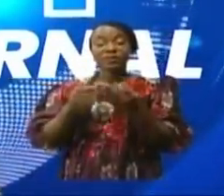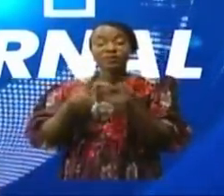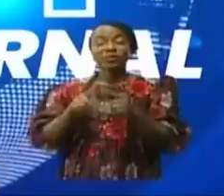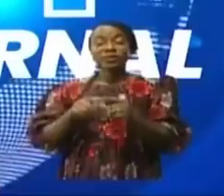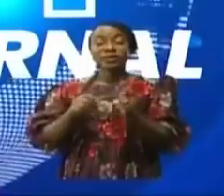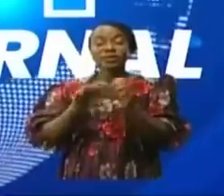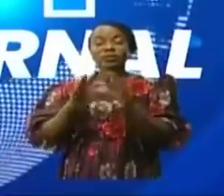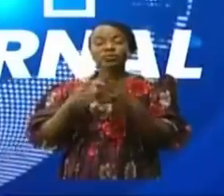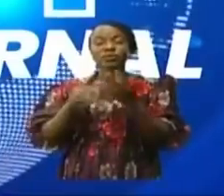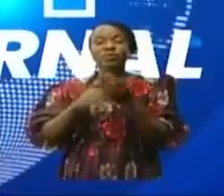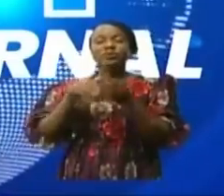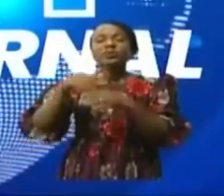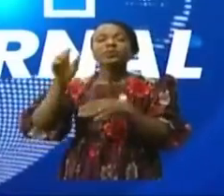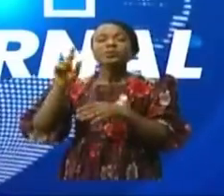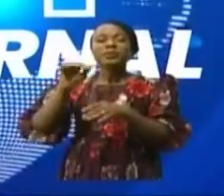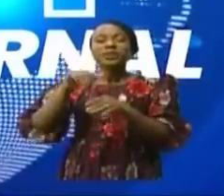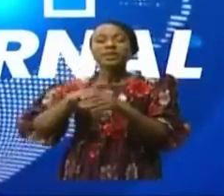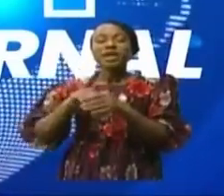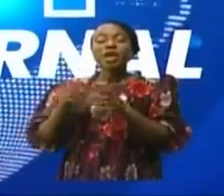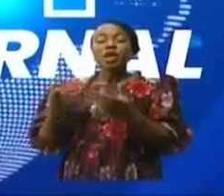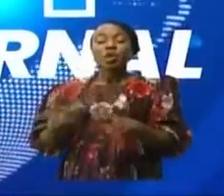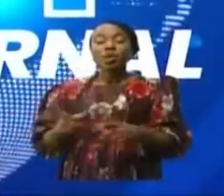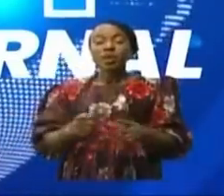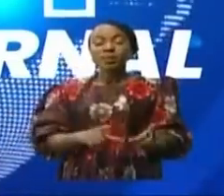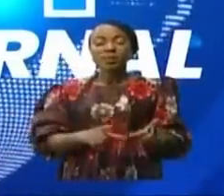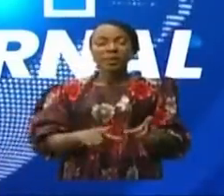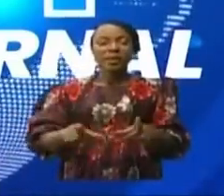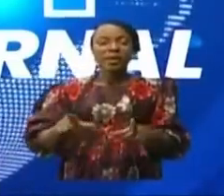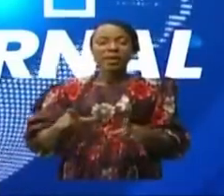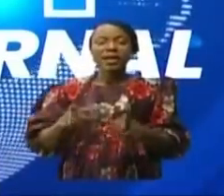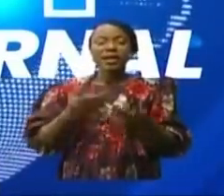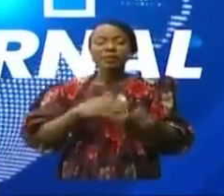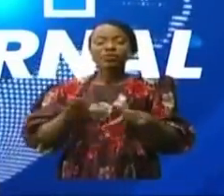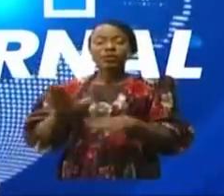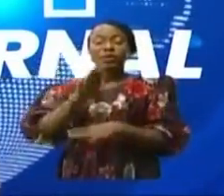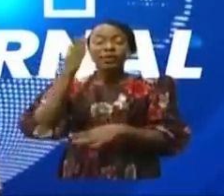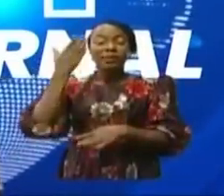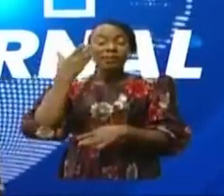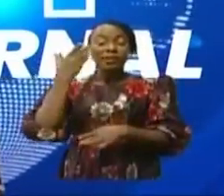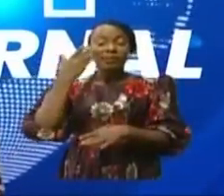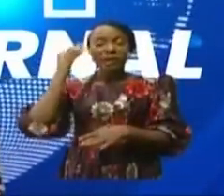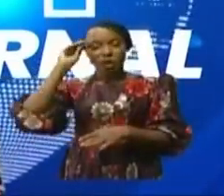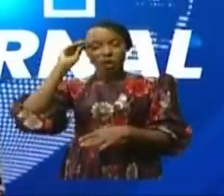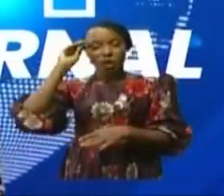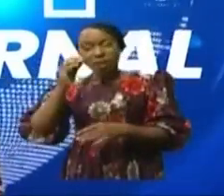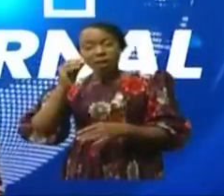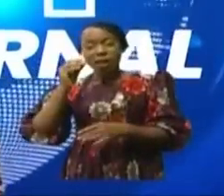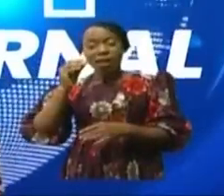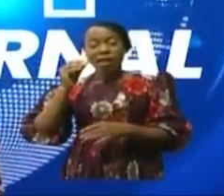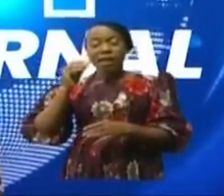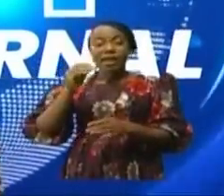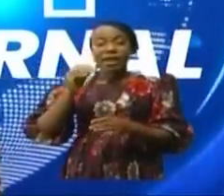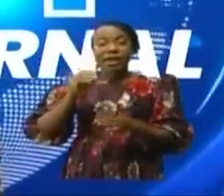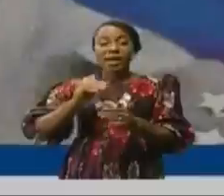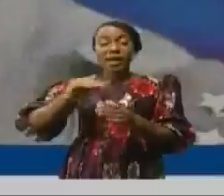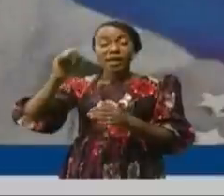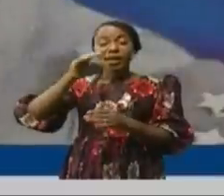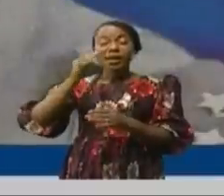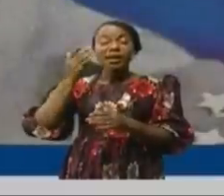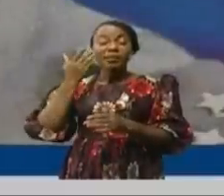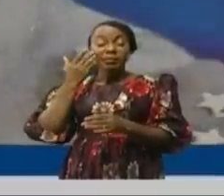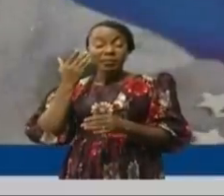Sandoa, dans le Lualaba, le décès de leur père, frère, oncle et grand-père. Le colonel